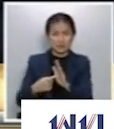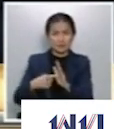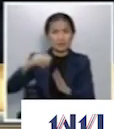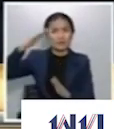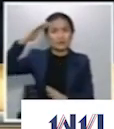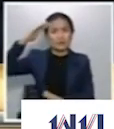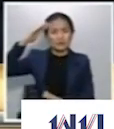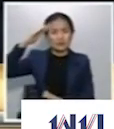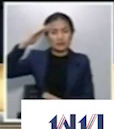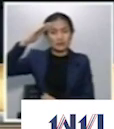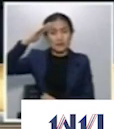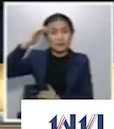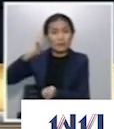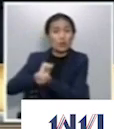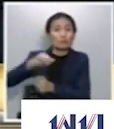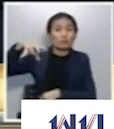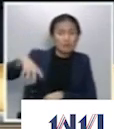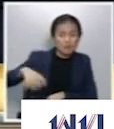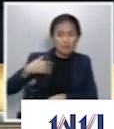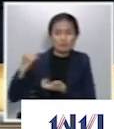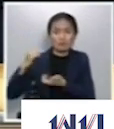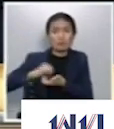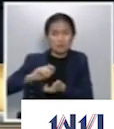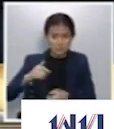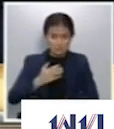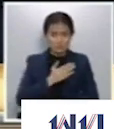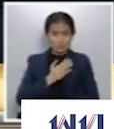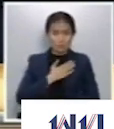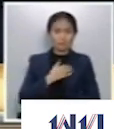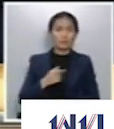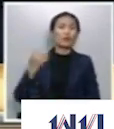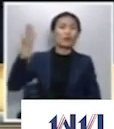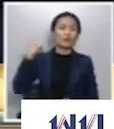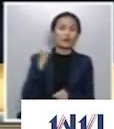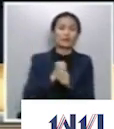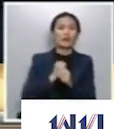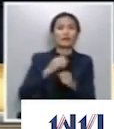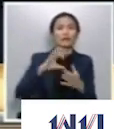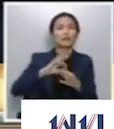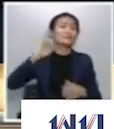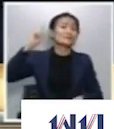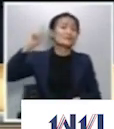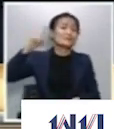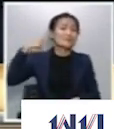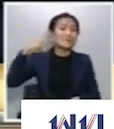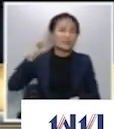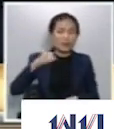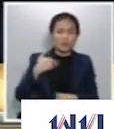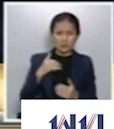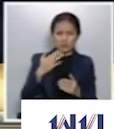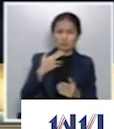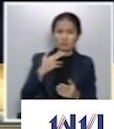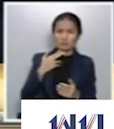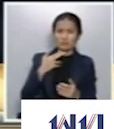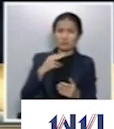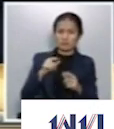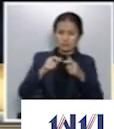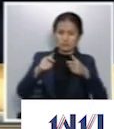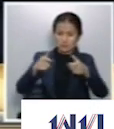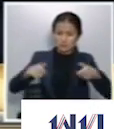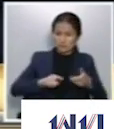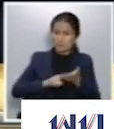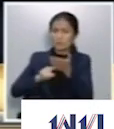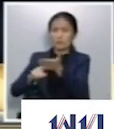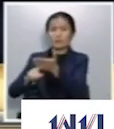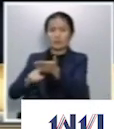ประธานกองทุนพัฒนาบทบาทสตรีนะคะเคยมายื่นหนังสือกับท่านพนักท่านนายกรัฐมนตรีต้องขอบคุณท่าน